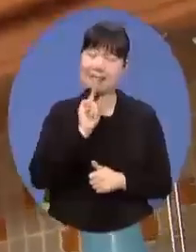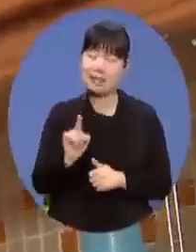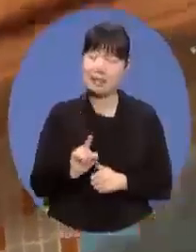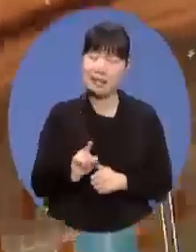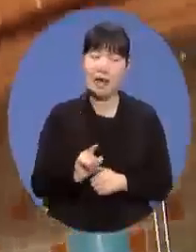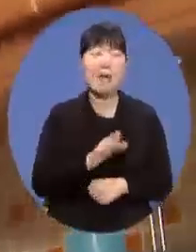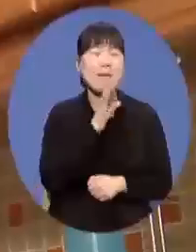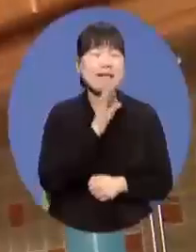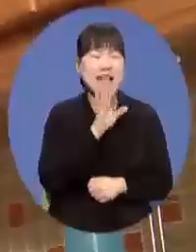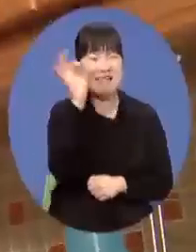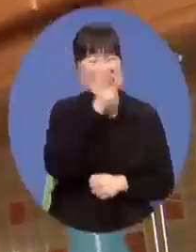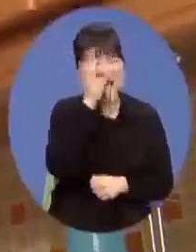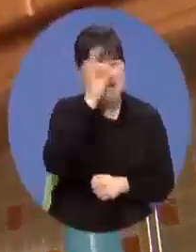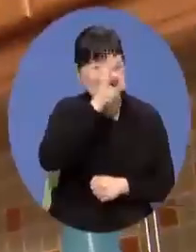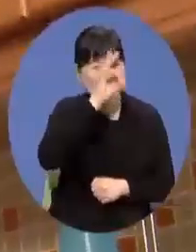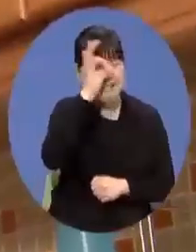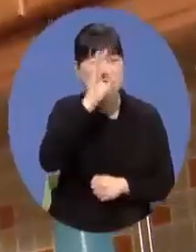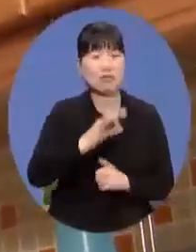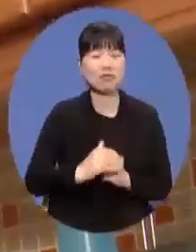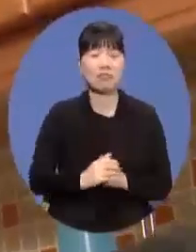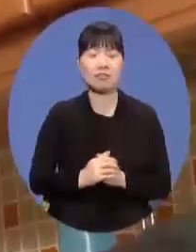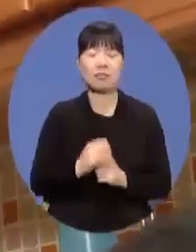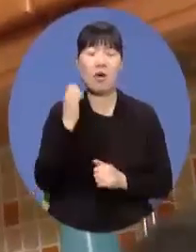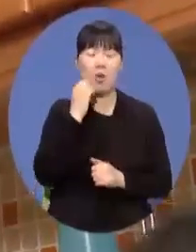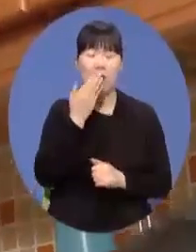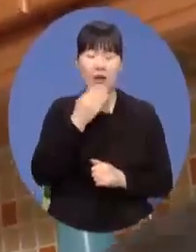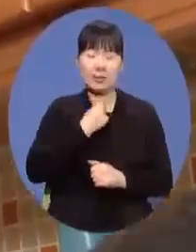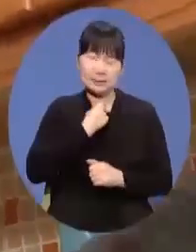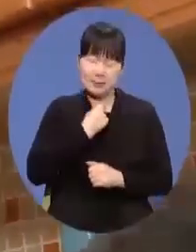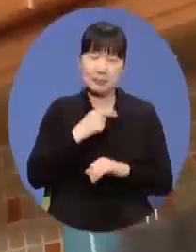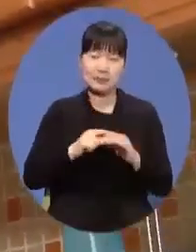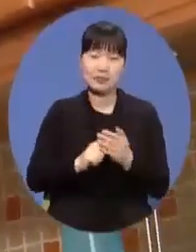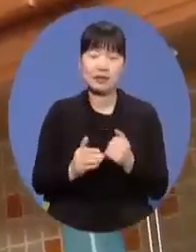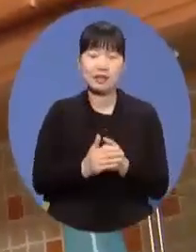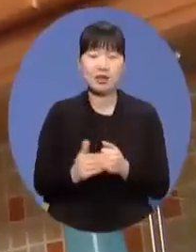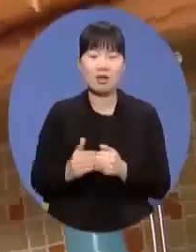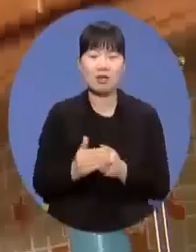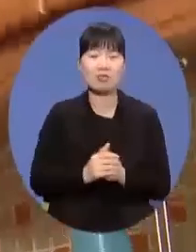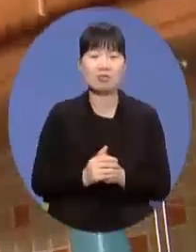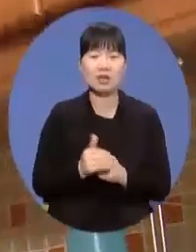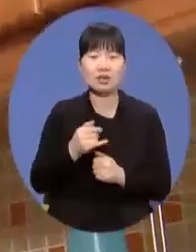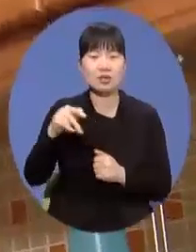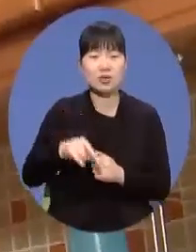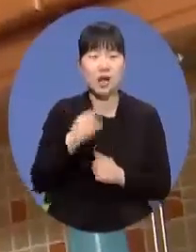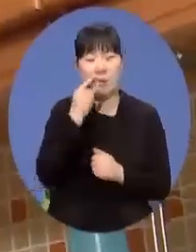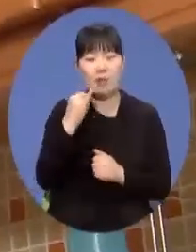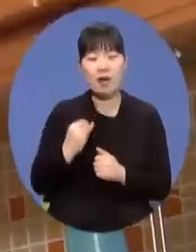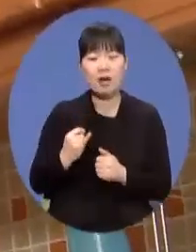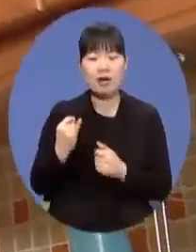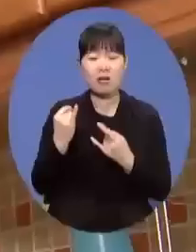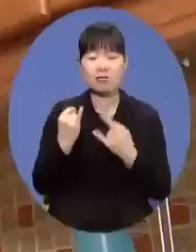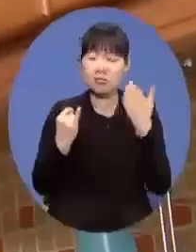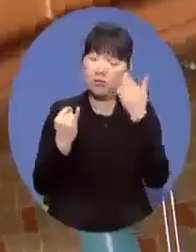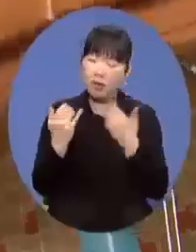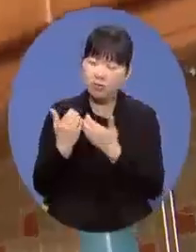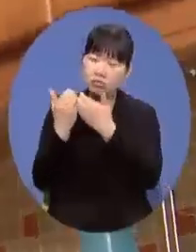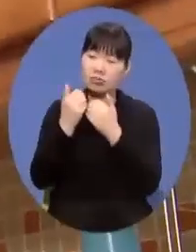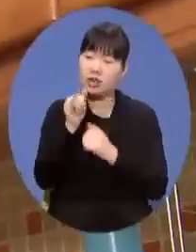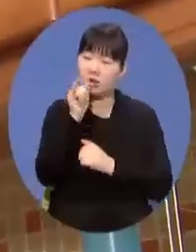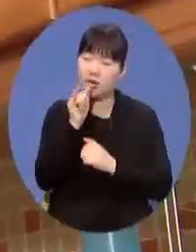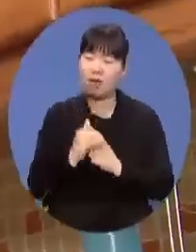돼지! 돼지! 돼지! 과자를 먹고 싶은 마음에 휘수는 엄마에게 대들기까지 하는데요.